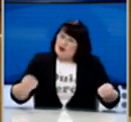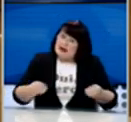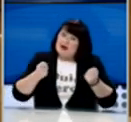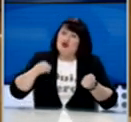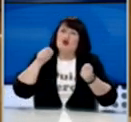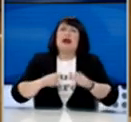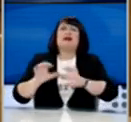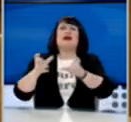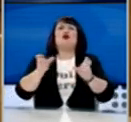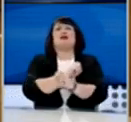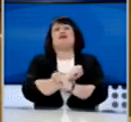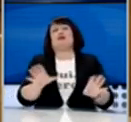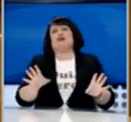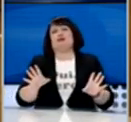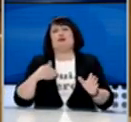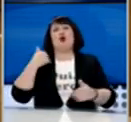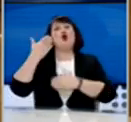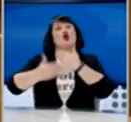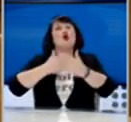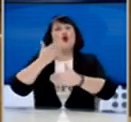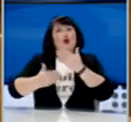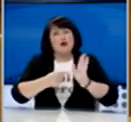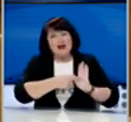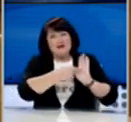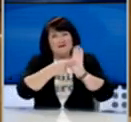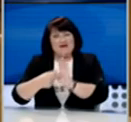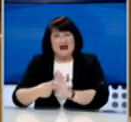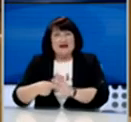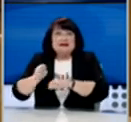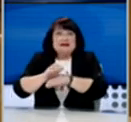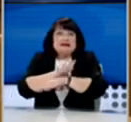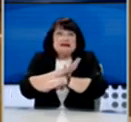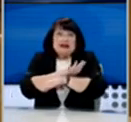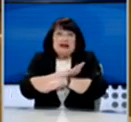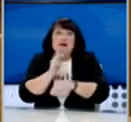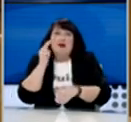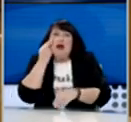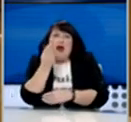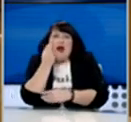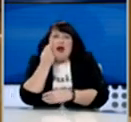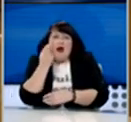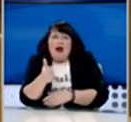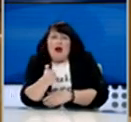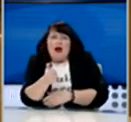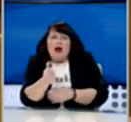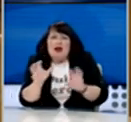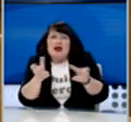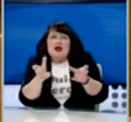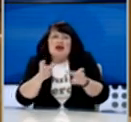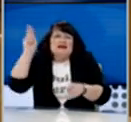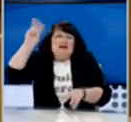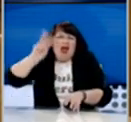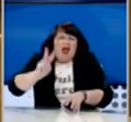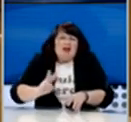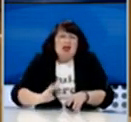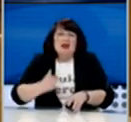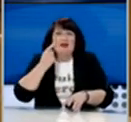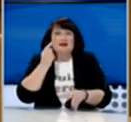απ τις τελευταίες δεκαετίες δεν υπάρχει τίποτα που να συγκινεί περισσότερο τους τηλεθεατές από τις καταιγίδες δεν